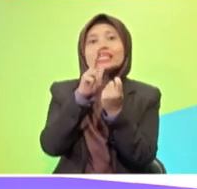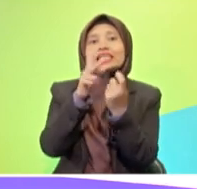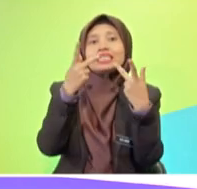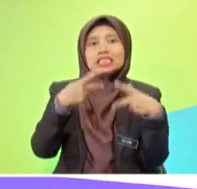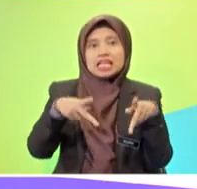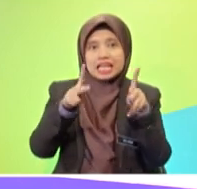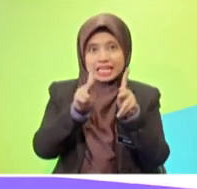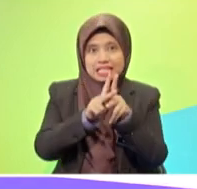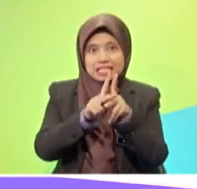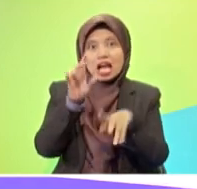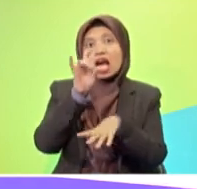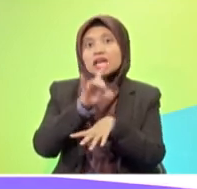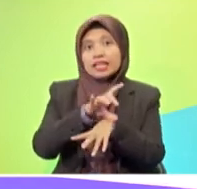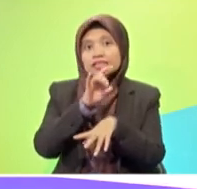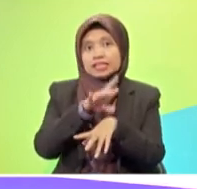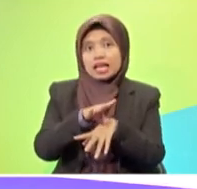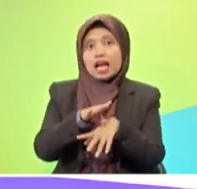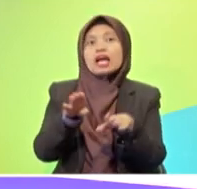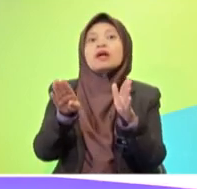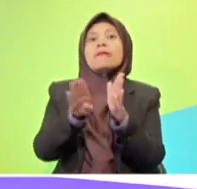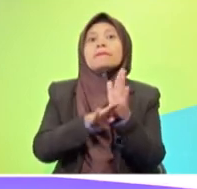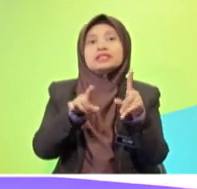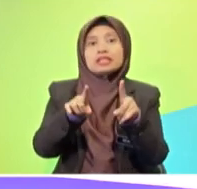teladan untuk hari ini bersama dengan cegukan